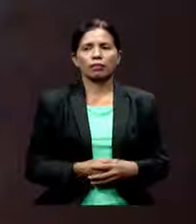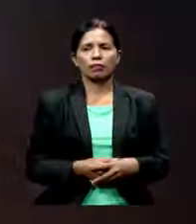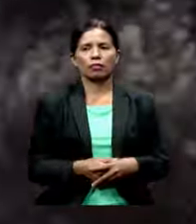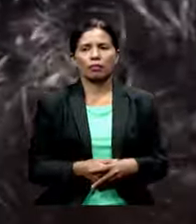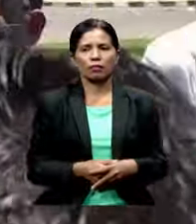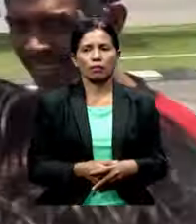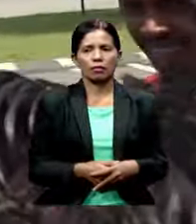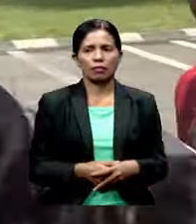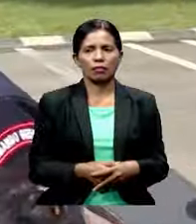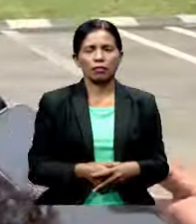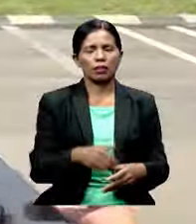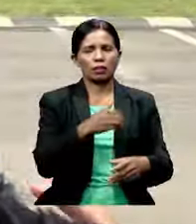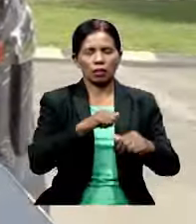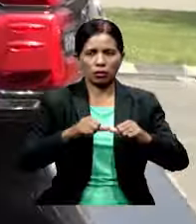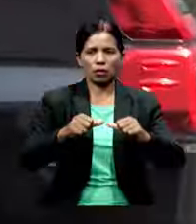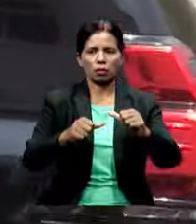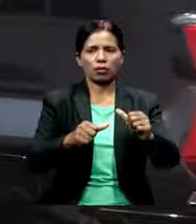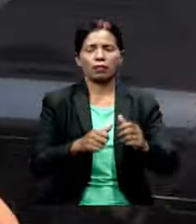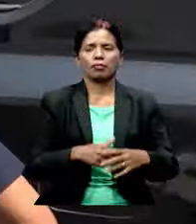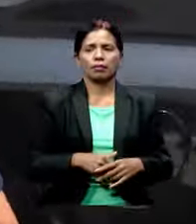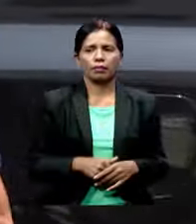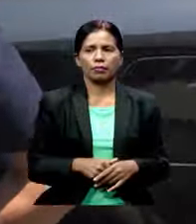mak tiruga. Saya continue proses lah hela.